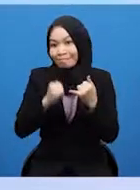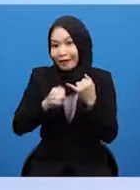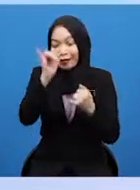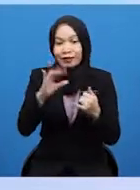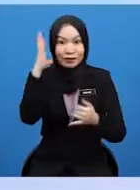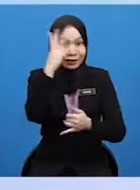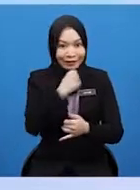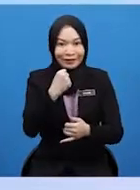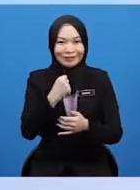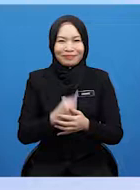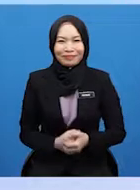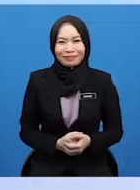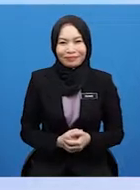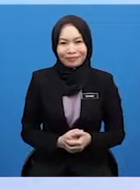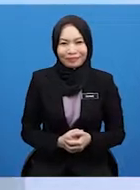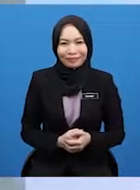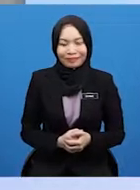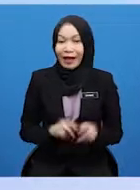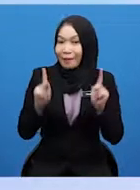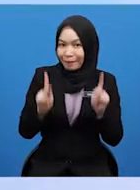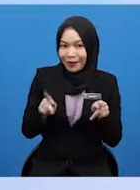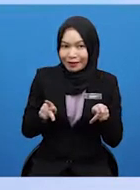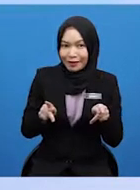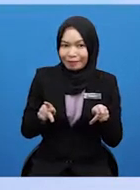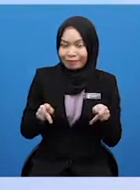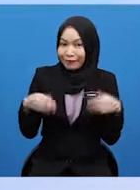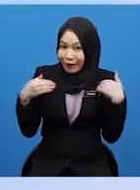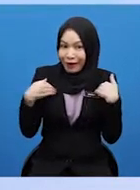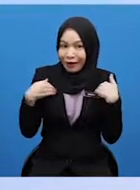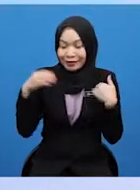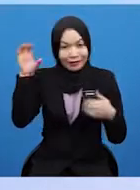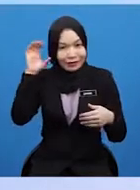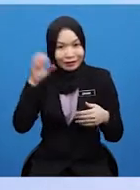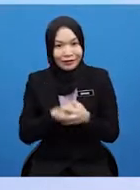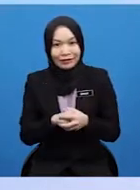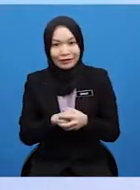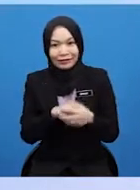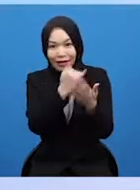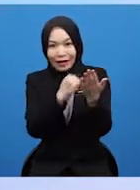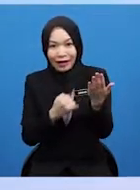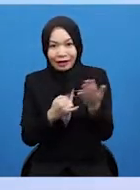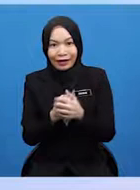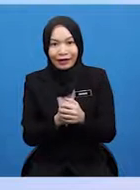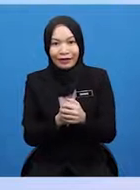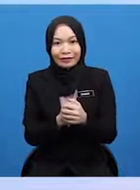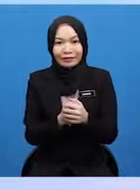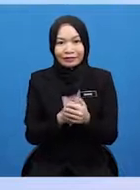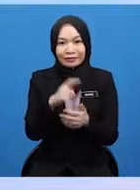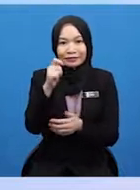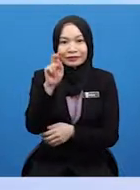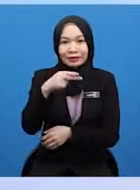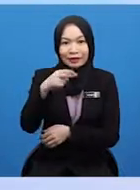Pelajar, pernah dengar lakaran kenit? Dari istilah kenit sahaja, pelajar mungkin boleh agak lukisan